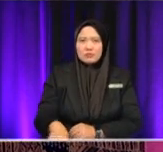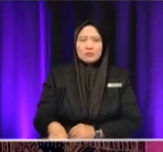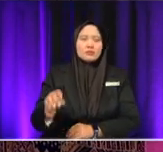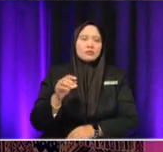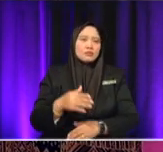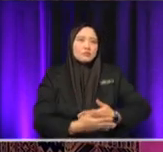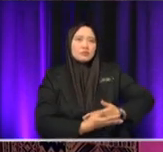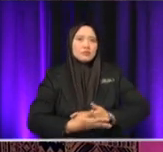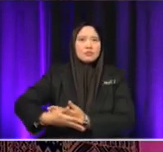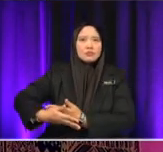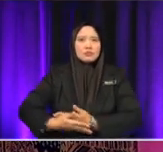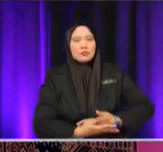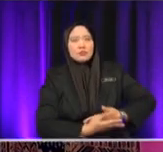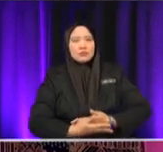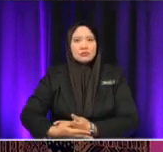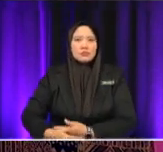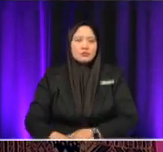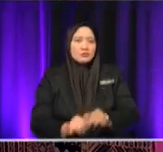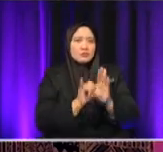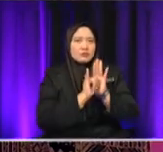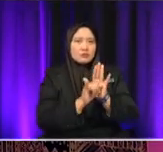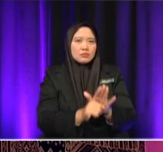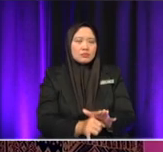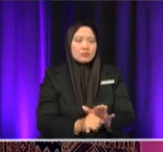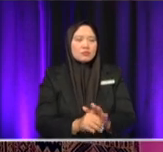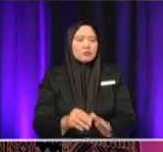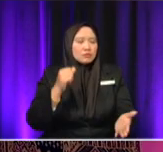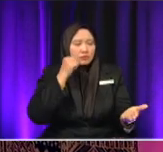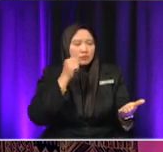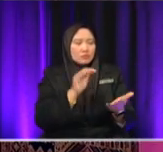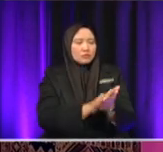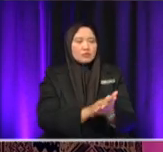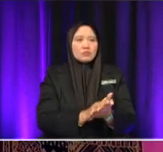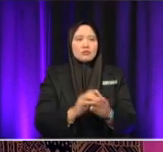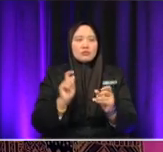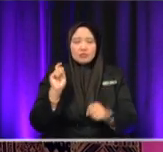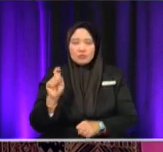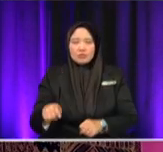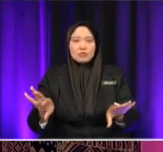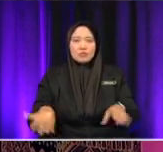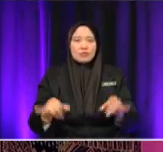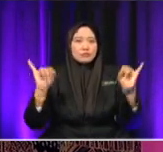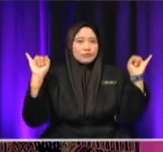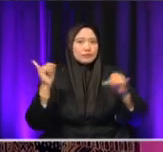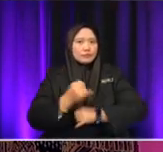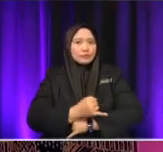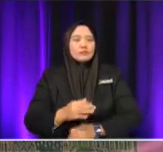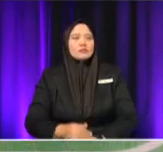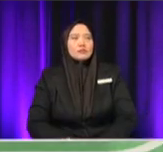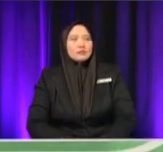kita atau si suami memastikan istri mematuhi ataupun menunaikan ibadah Oke seterusnya yang nunggu tiga